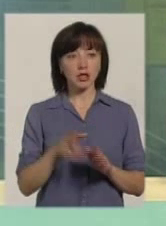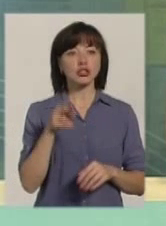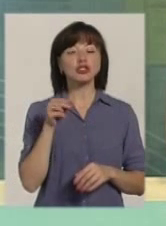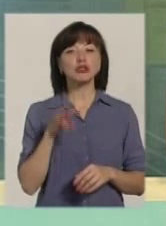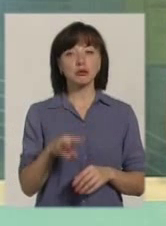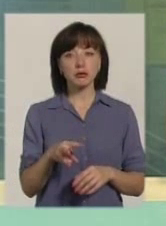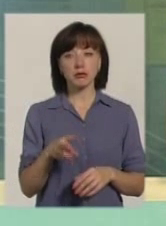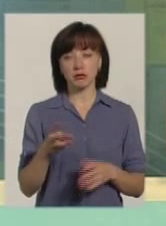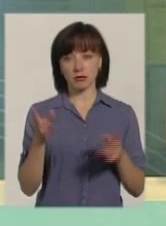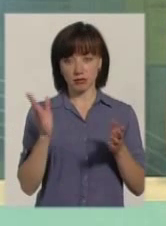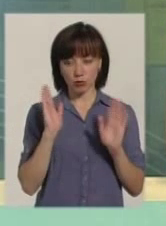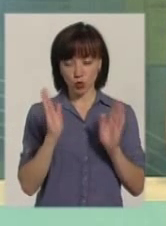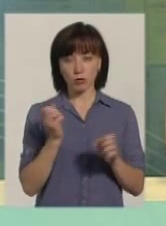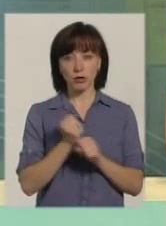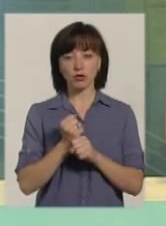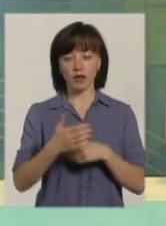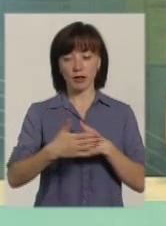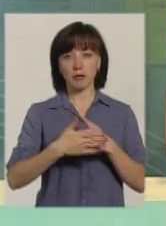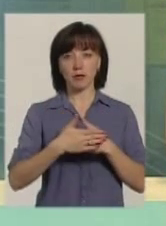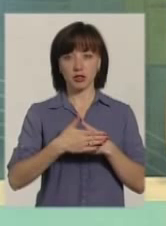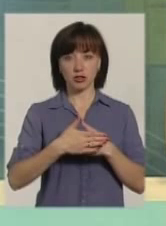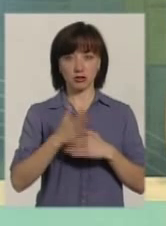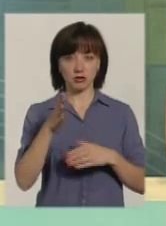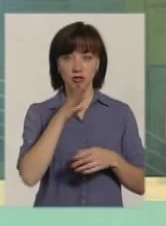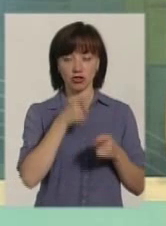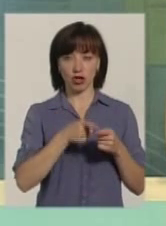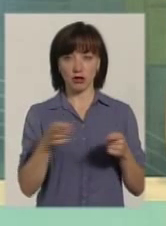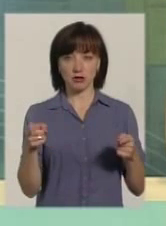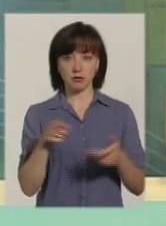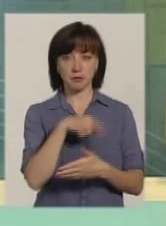їм доведеться мати справу в найближчій перспективі?